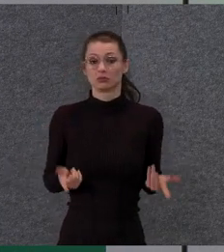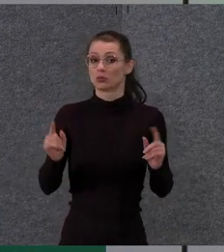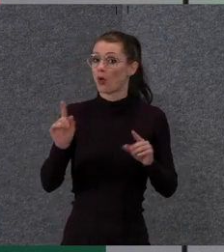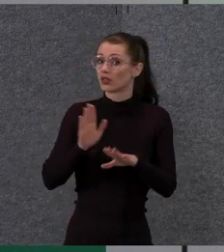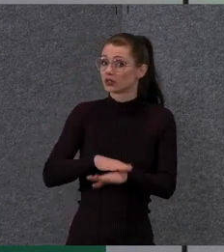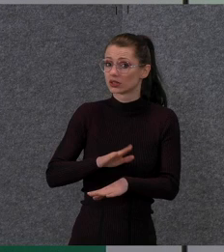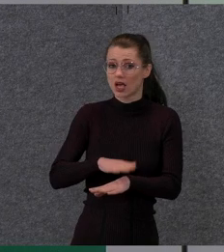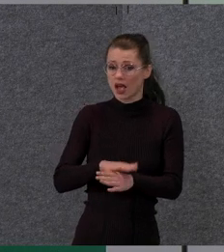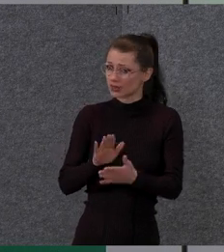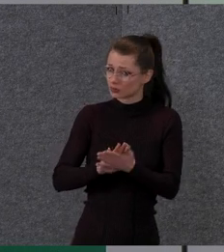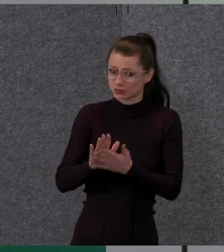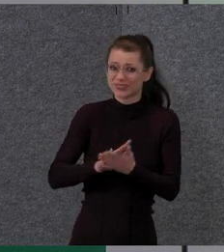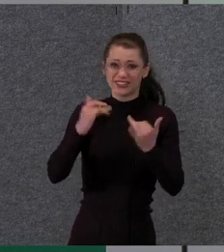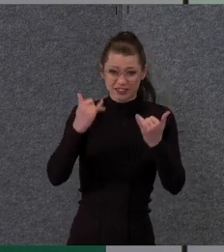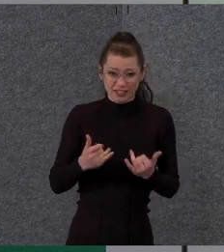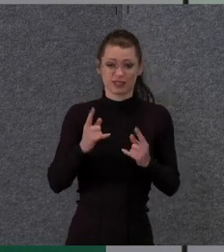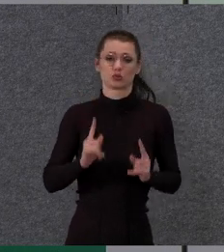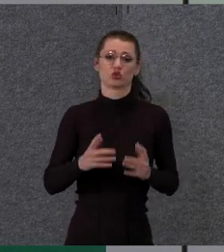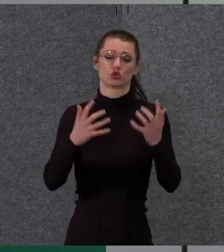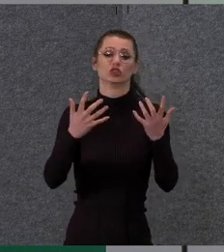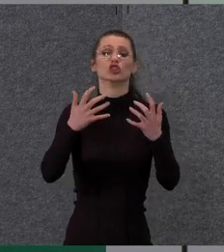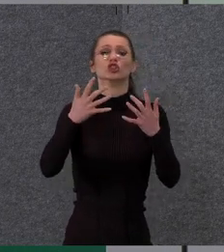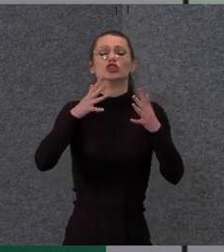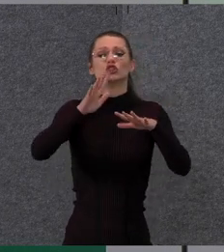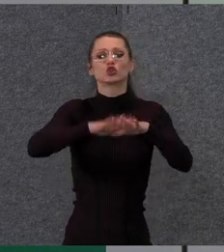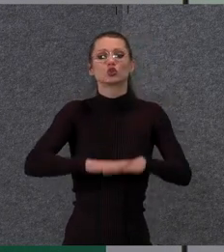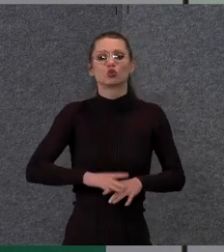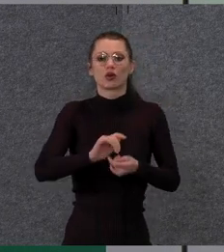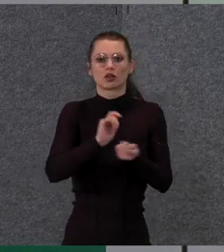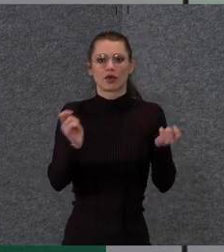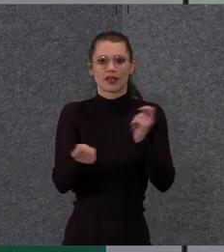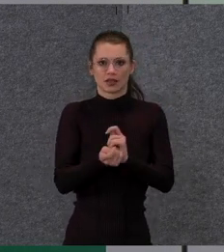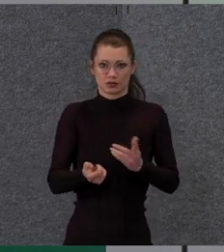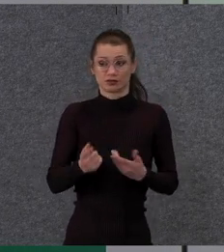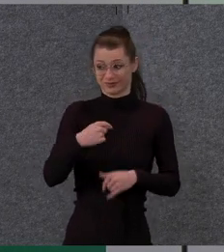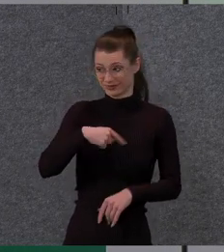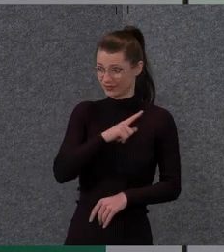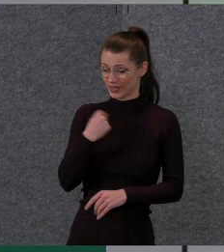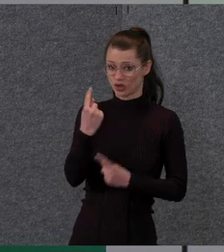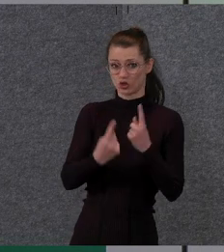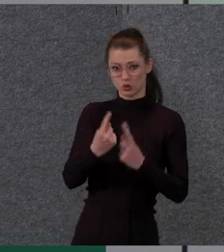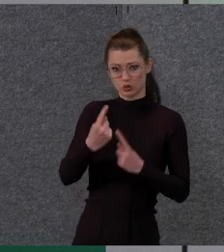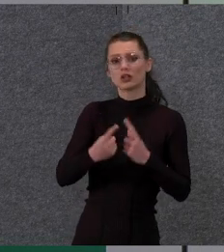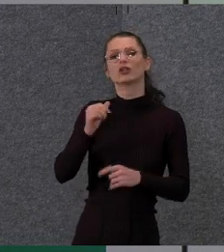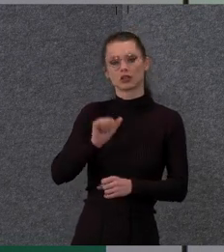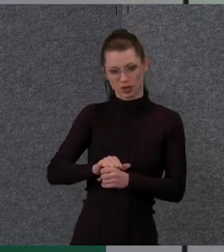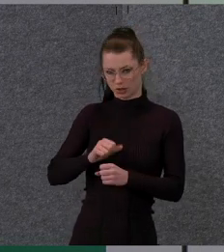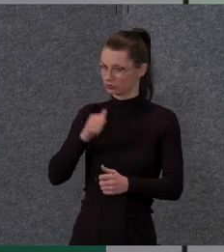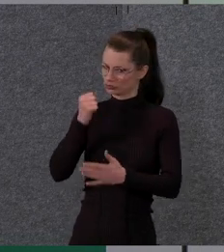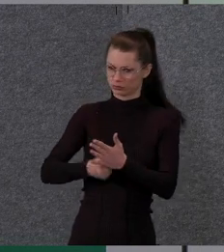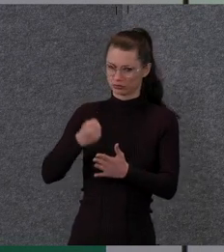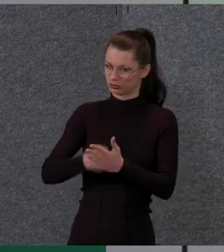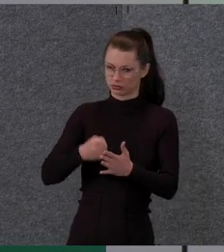Zeit. Wir müssen jetzt die Strukturen ändern. Wir Grüne können da vorangehen und Gleichberechtigung auf allen